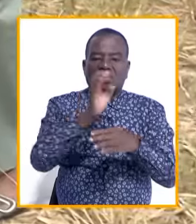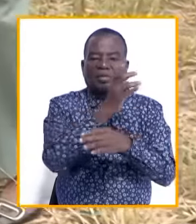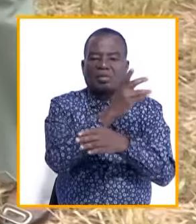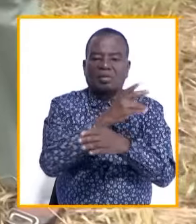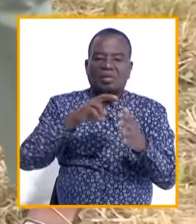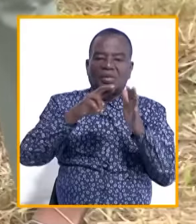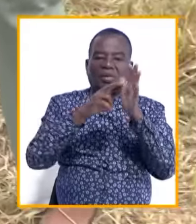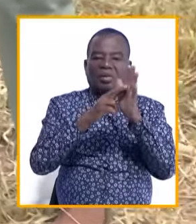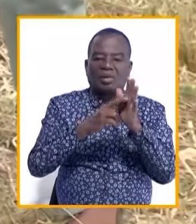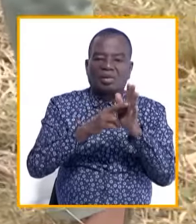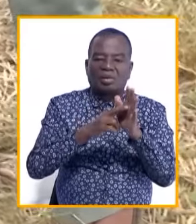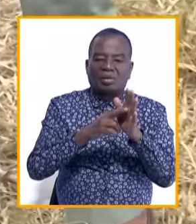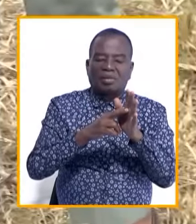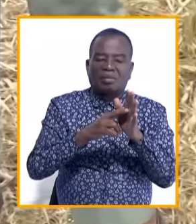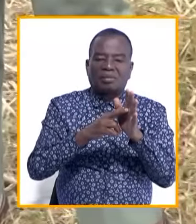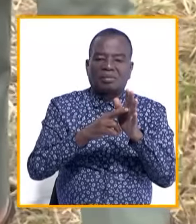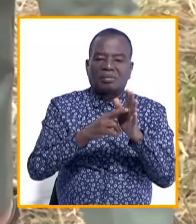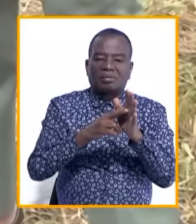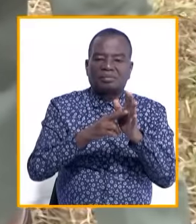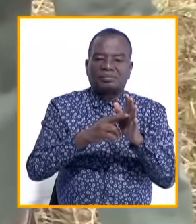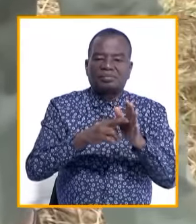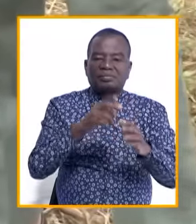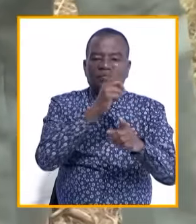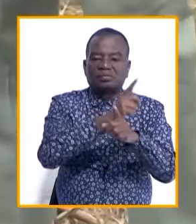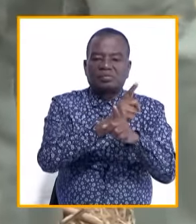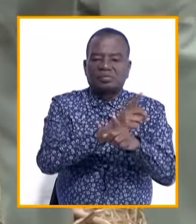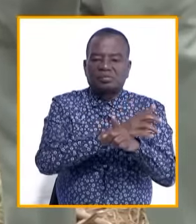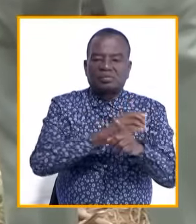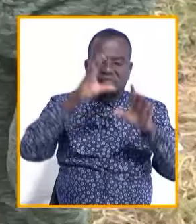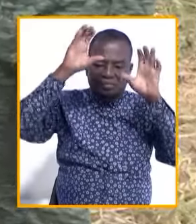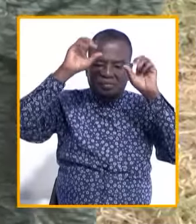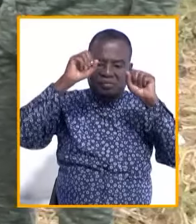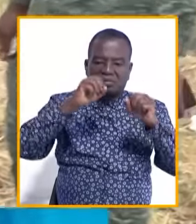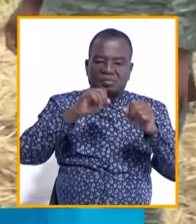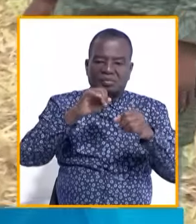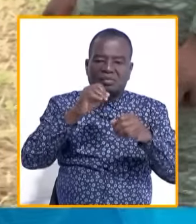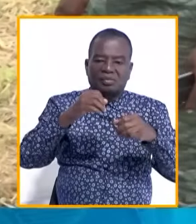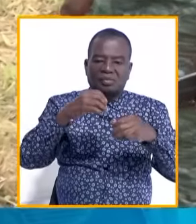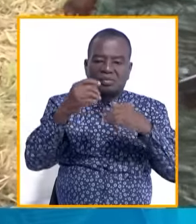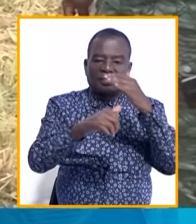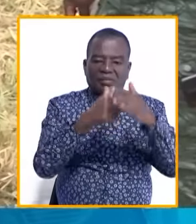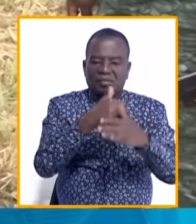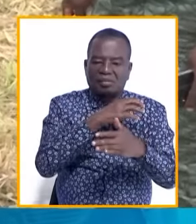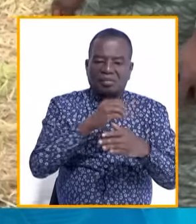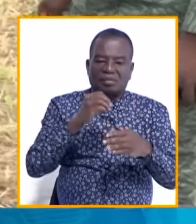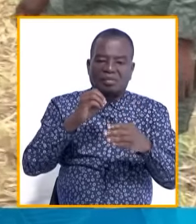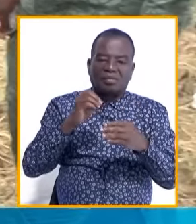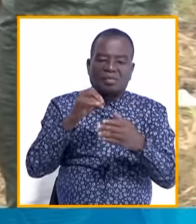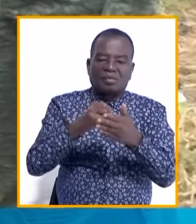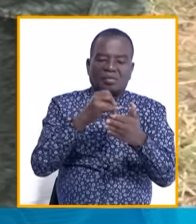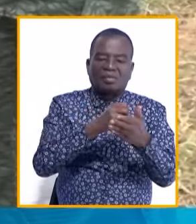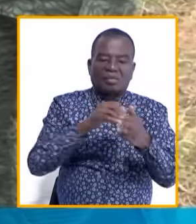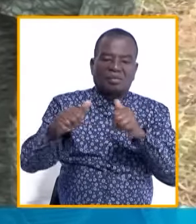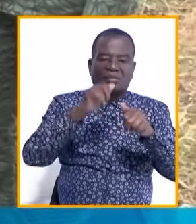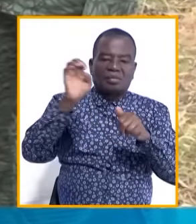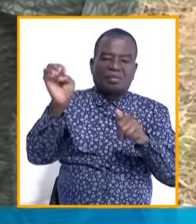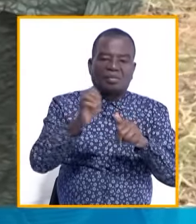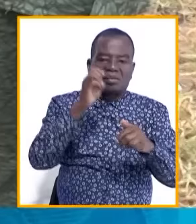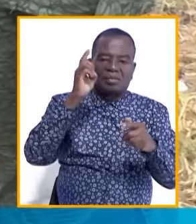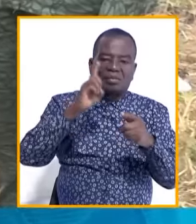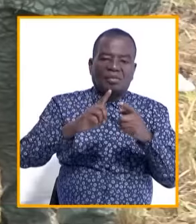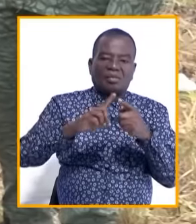Tchagba, ministre des Eaux et Forêts, représenté. Le garant de la reconquête du couvert forestier ivoirien, président, un événement, occasion donc